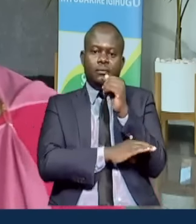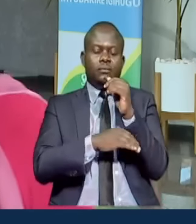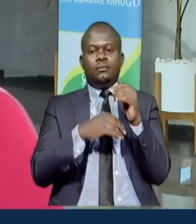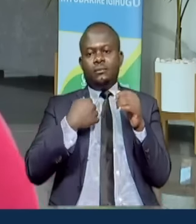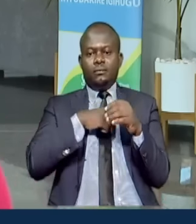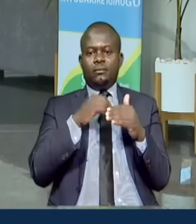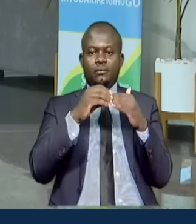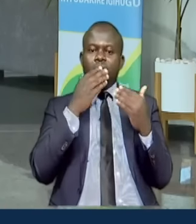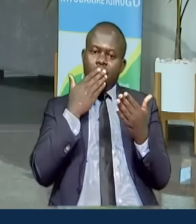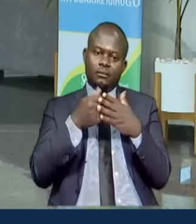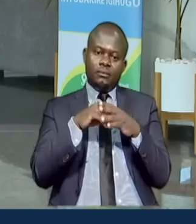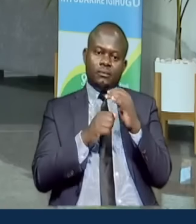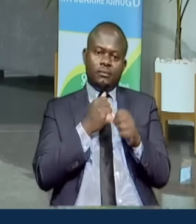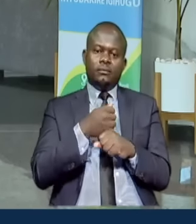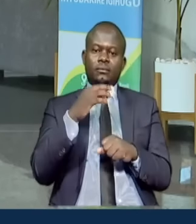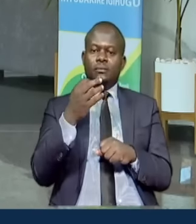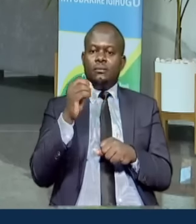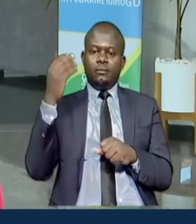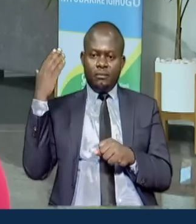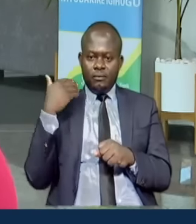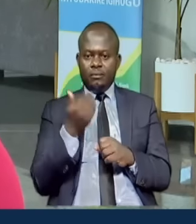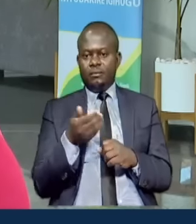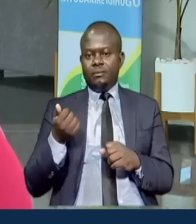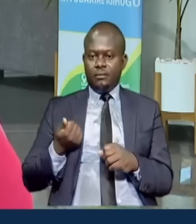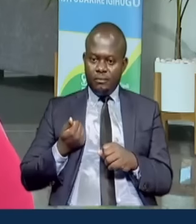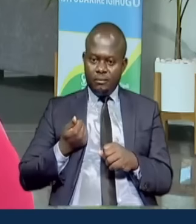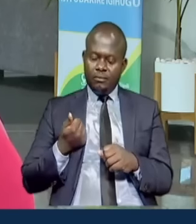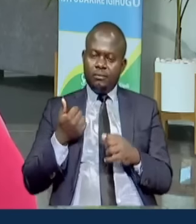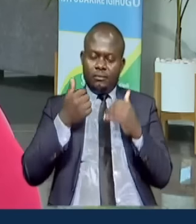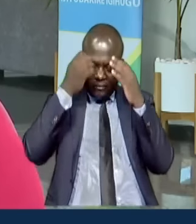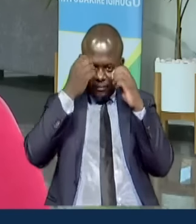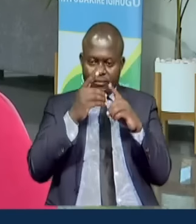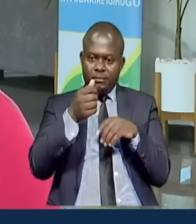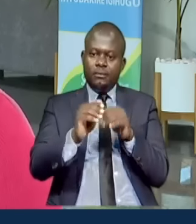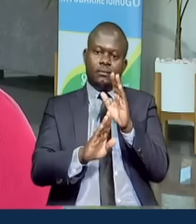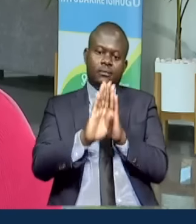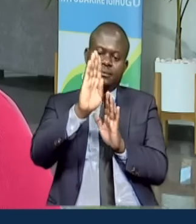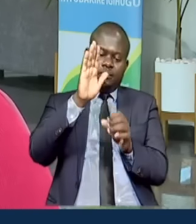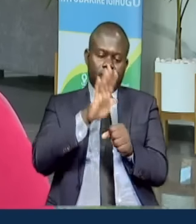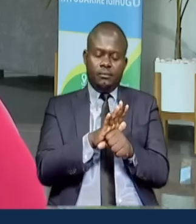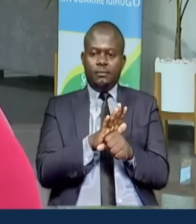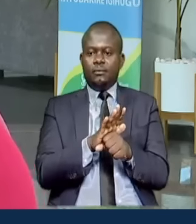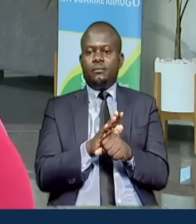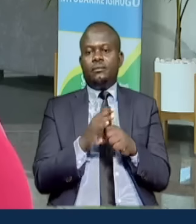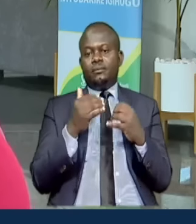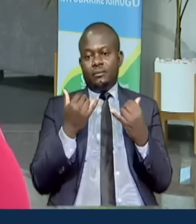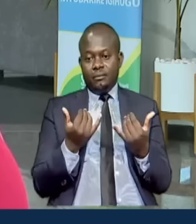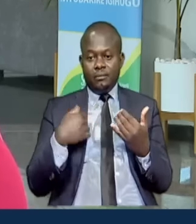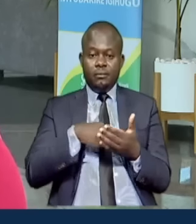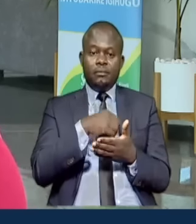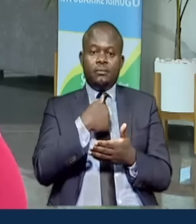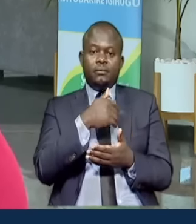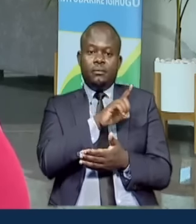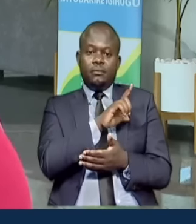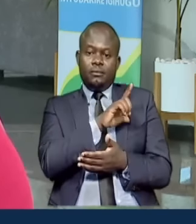kiyobowe neza mu myaka 30 ishize umwana w'umukobwa uburezi bwe bwateye imbere cyane bityo rero nange nagize